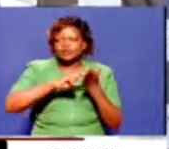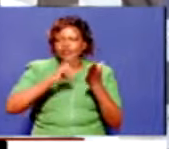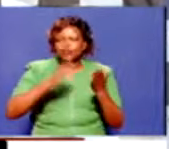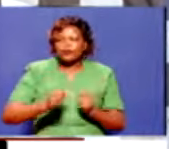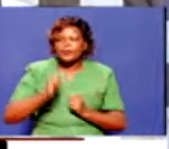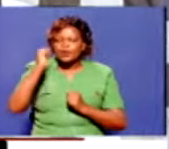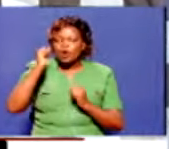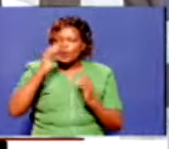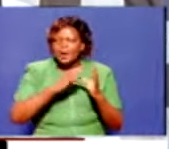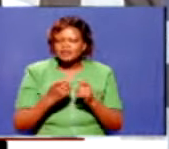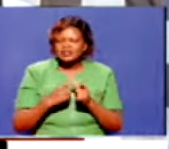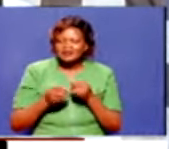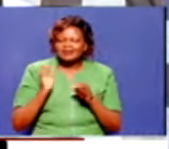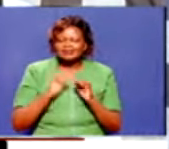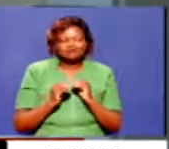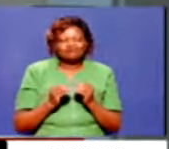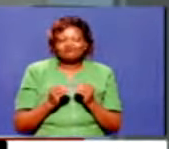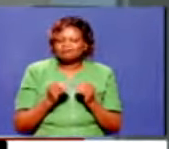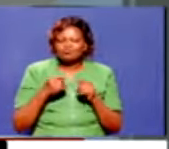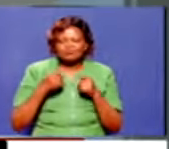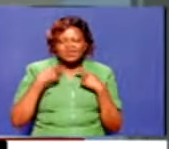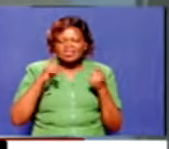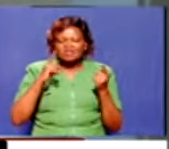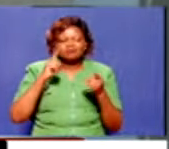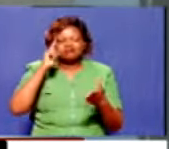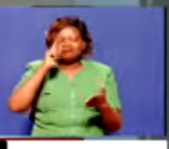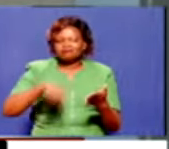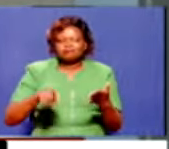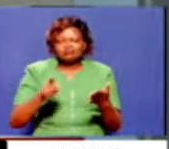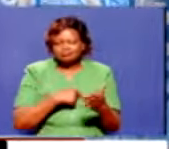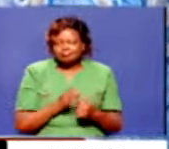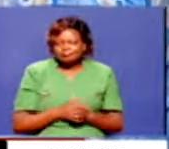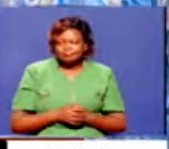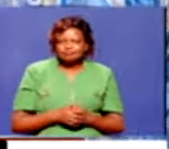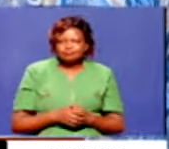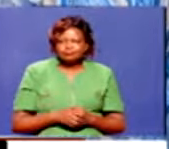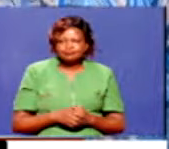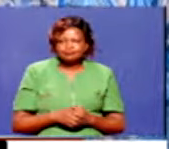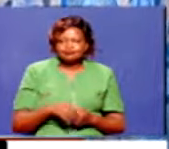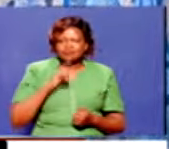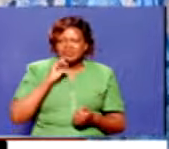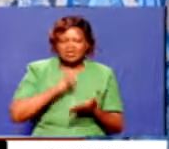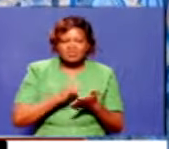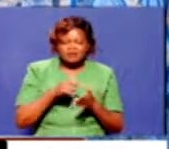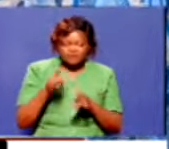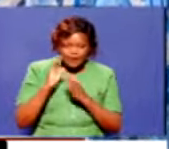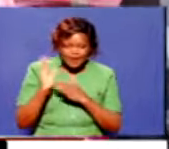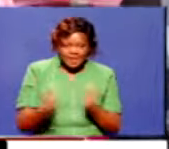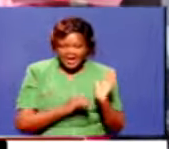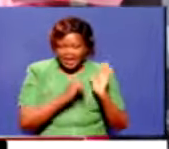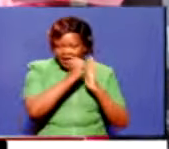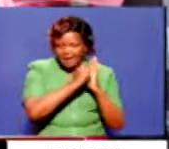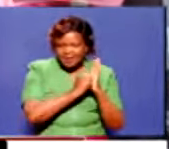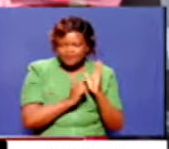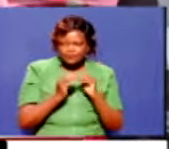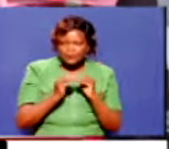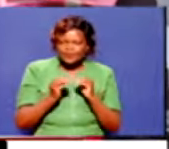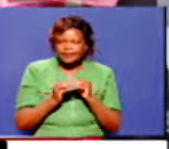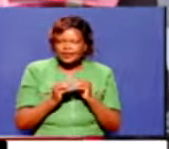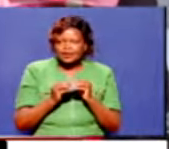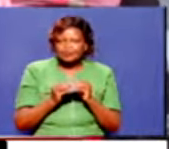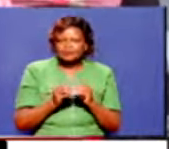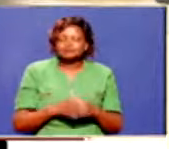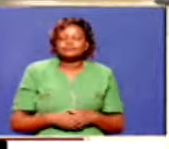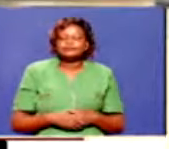those elections would be declared null and void. Na hata ingawa chama hicho kinadai hakijaandaa agenda za mkutano huo, katibu mkuu Rafael